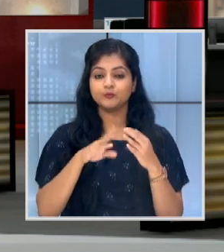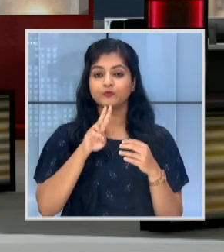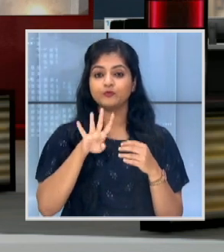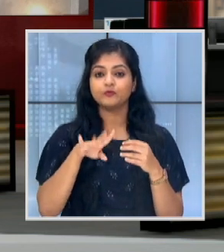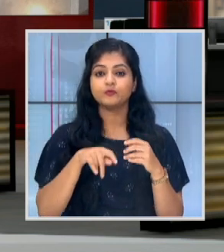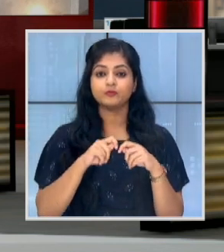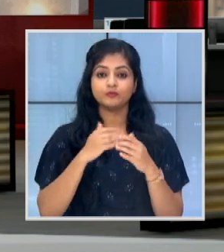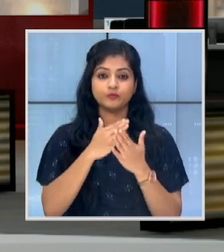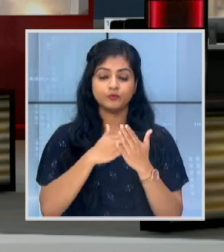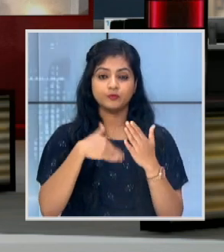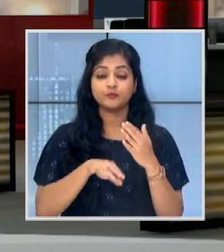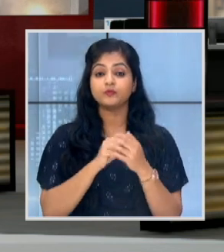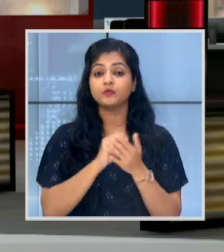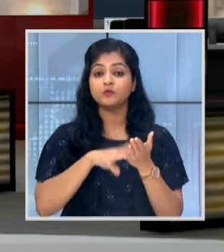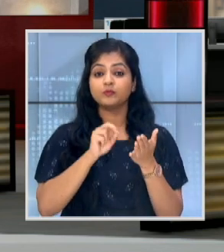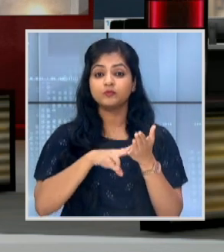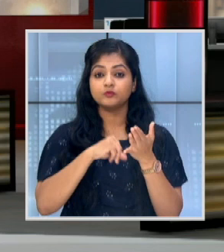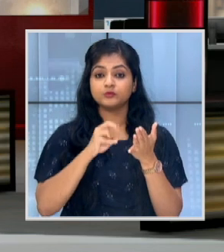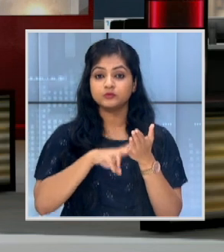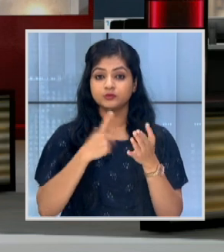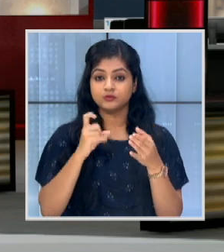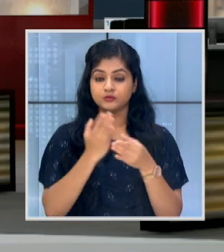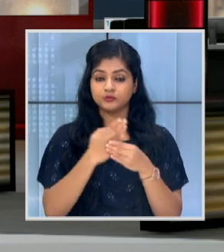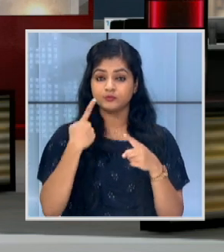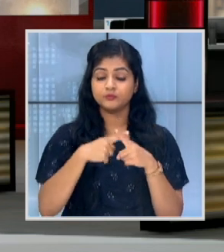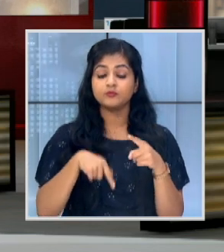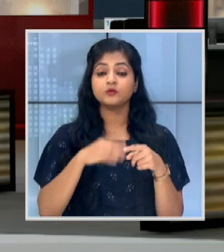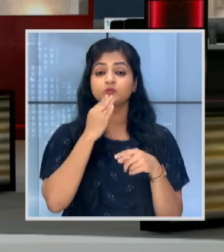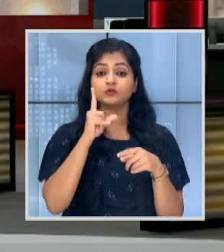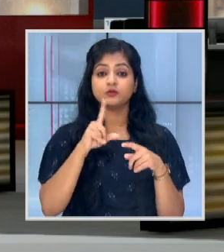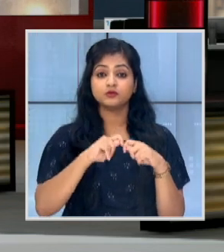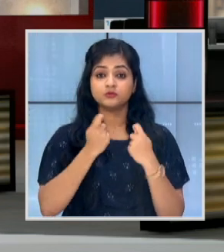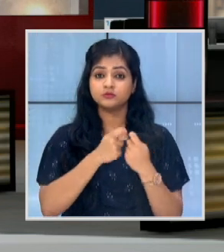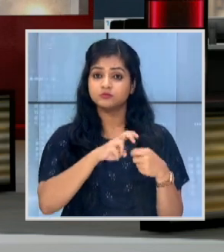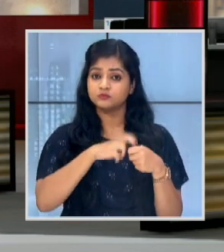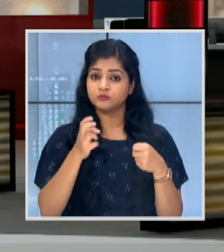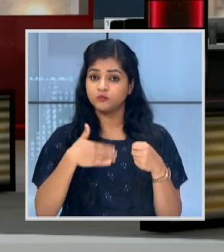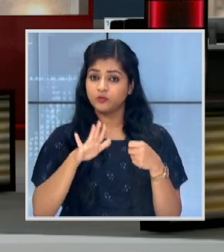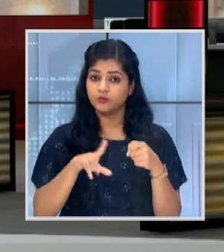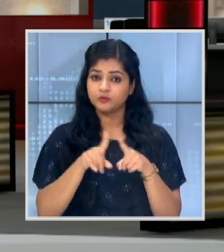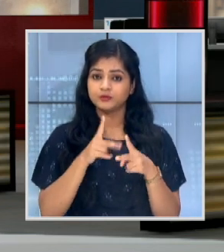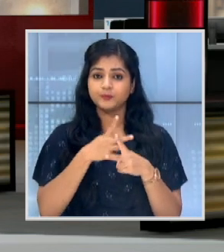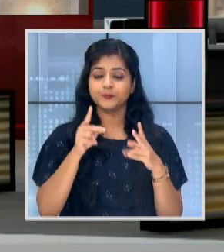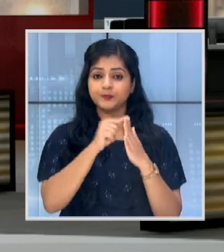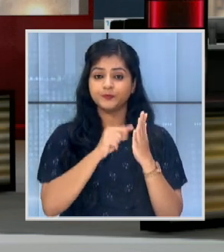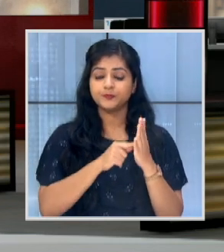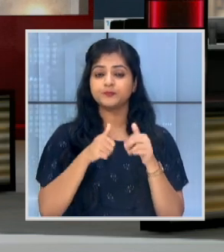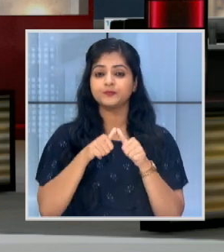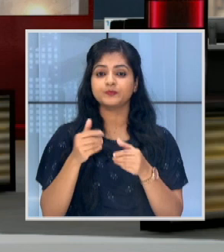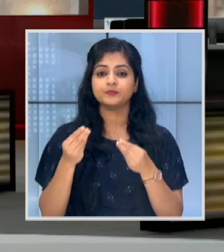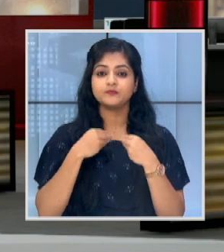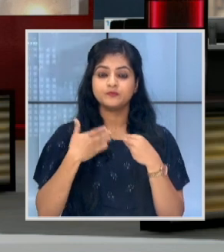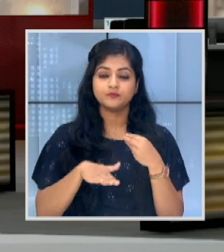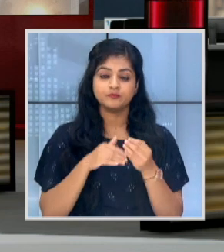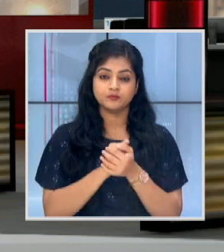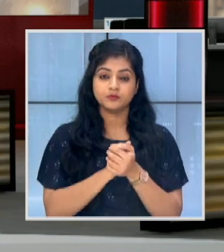മോൺസൺ മാമംഗലം കേസ്, ഒപ്പം തന്നെ മുന്നണിയിലെ ലീഗിൻ്റെ സ്ഥാനം, ലീഗ് വിട്ടുപോകില്ല ഉൾപ്പെടെയുള്ള കാര്യങ്ങളിൽ പ്രതികരിച്ചിരിക്കുന്നു. ഒപ്പം